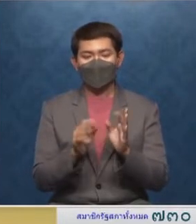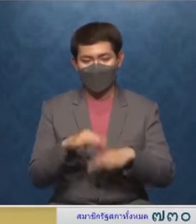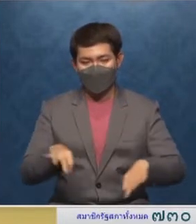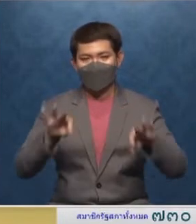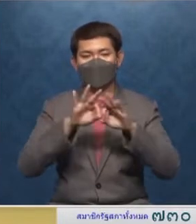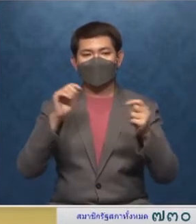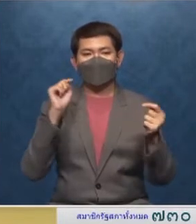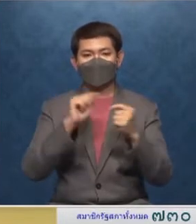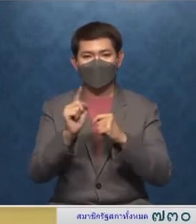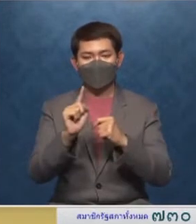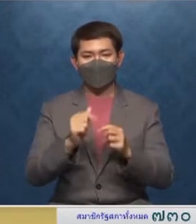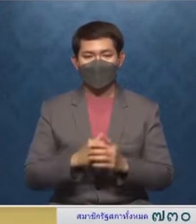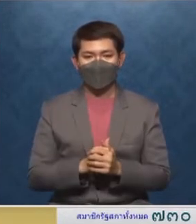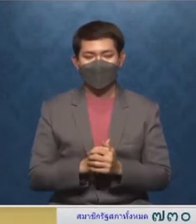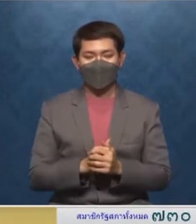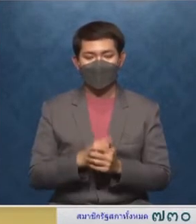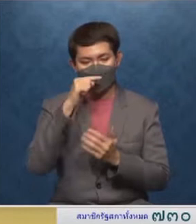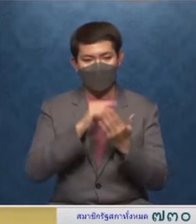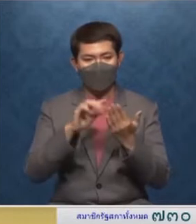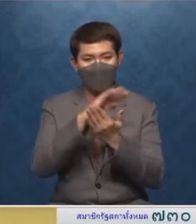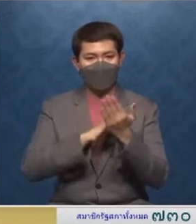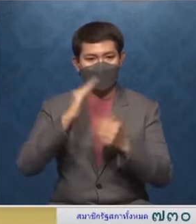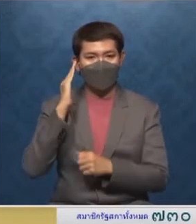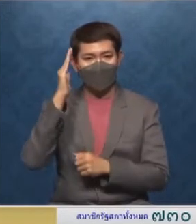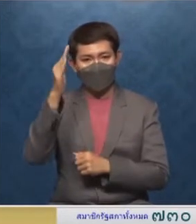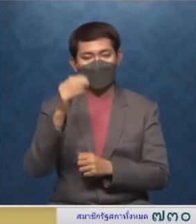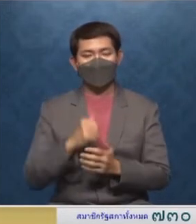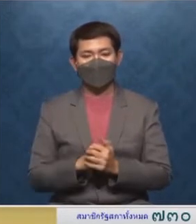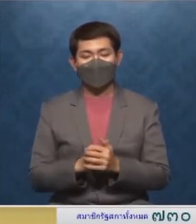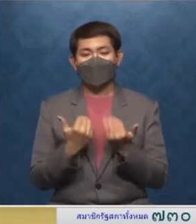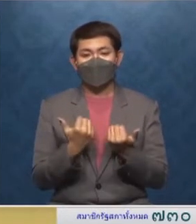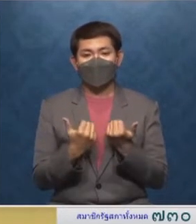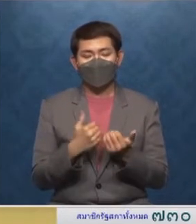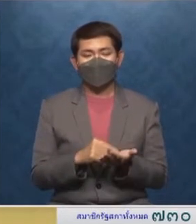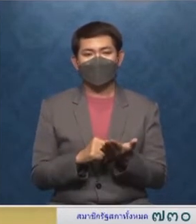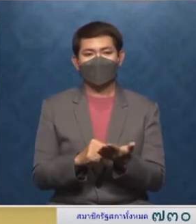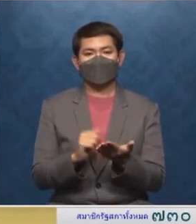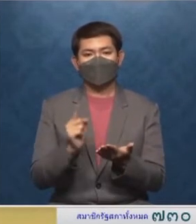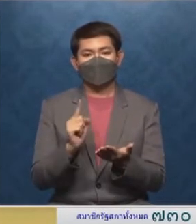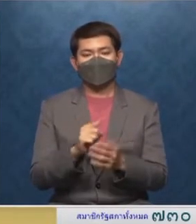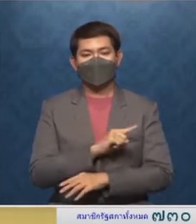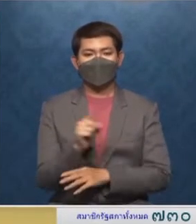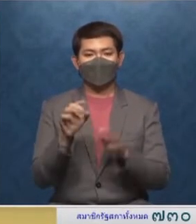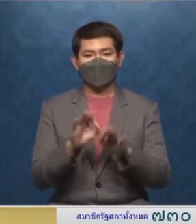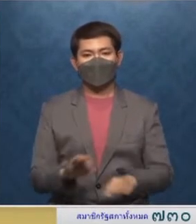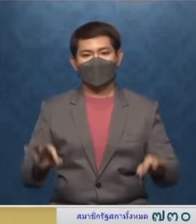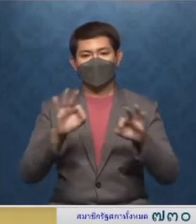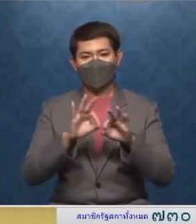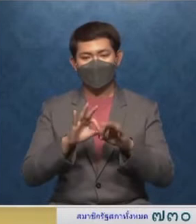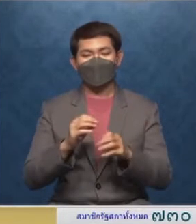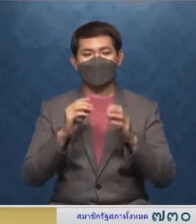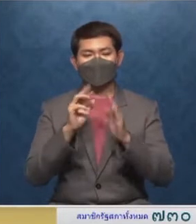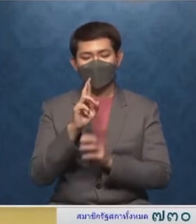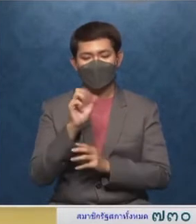ญต่อชาติในอนาคตนะครับวันนี้ผมจึงถือว่าเป็นวันสำคัญมากที่รัฐส